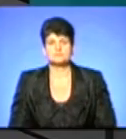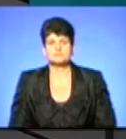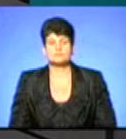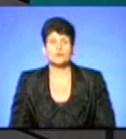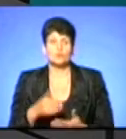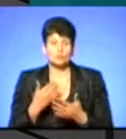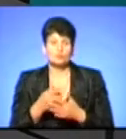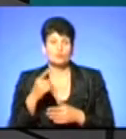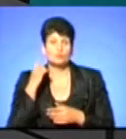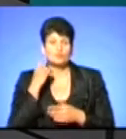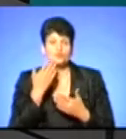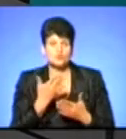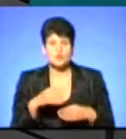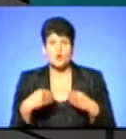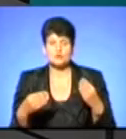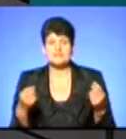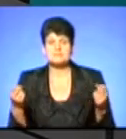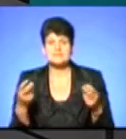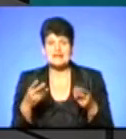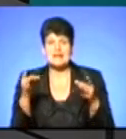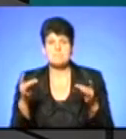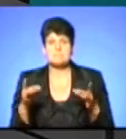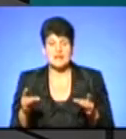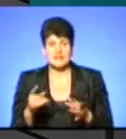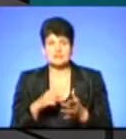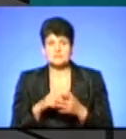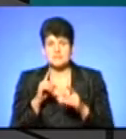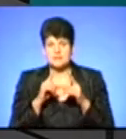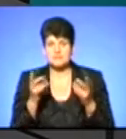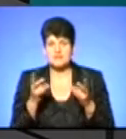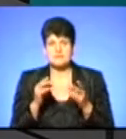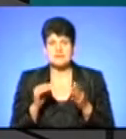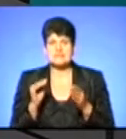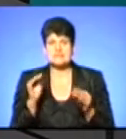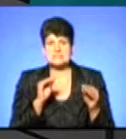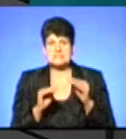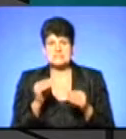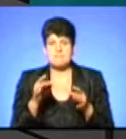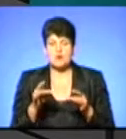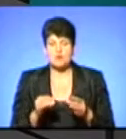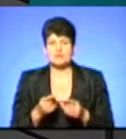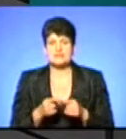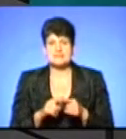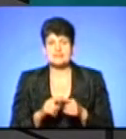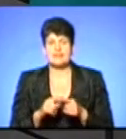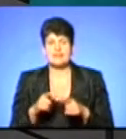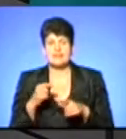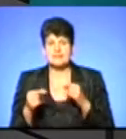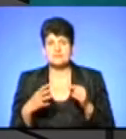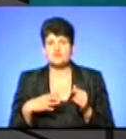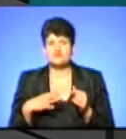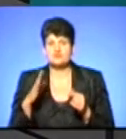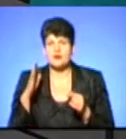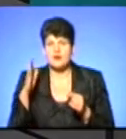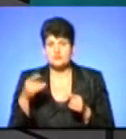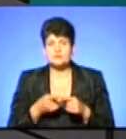Ну, ось почули ми, що роздають спеціальні пакети в міській раді, в які треба запаковувати це листя в місті Ірпінь і далі чекати, щоб це